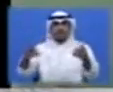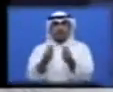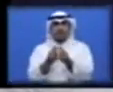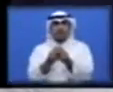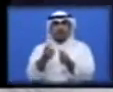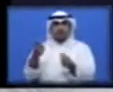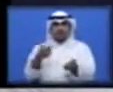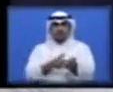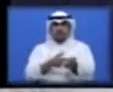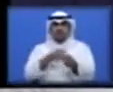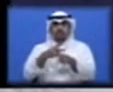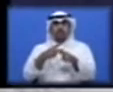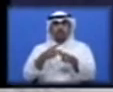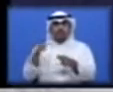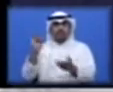بالأمس فقط استقبلنا